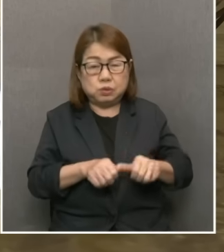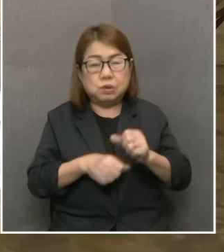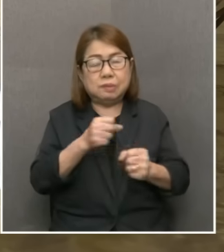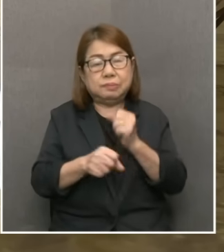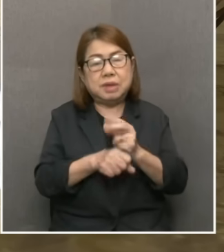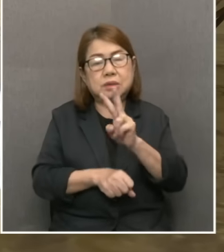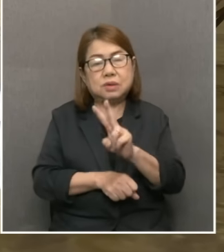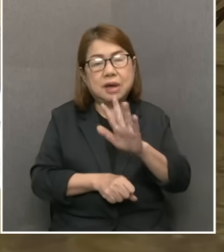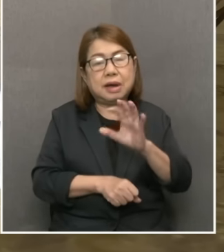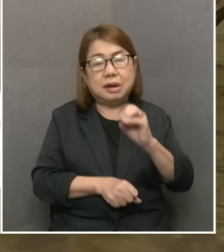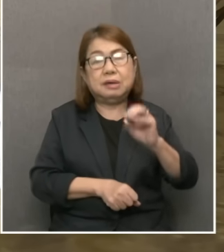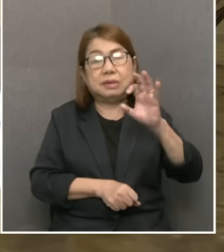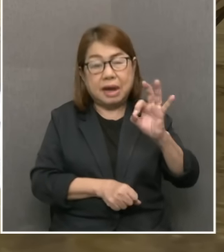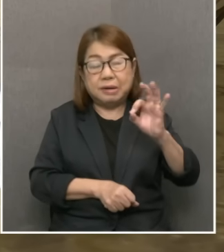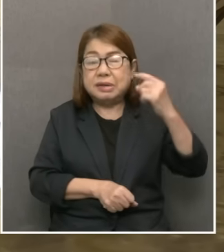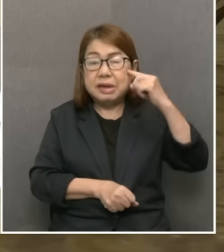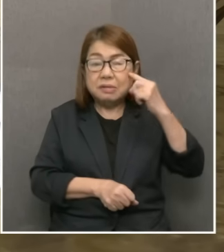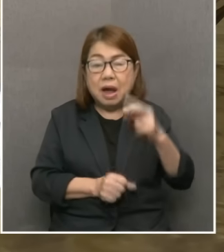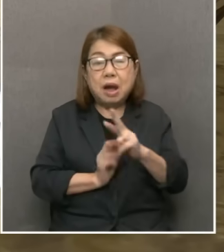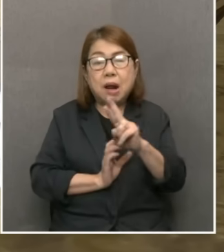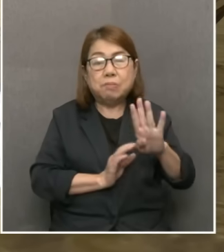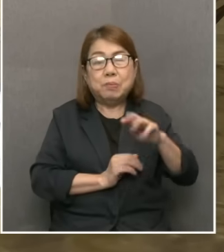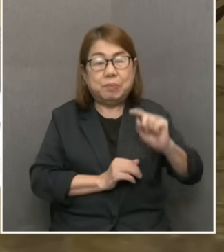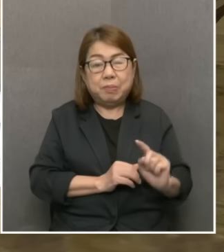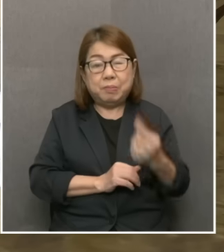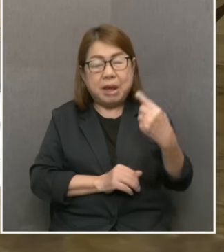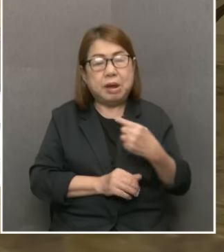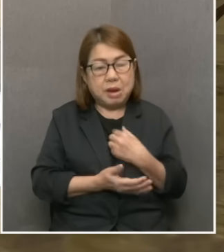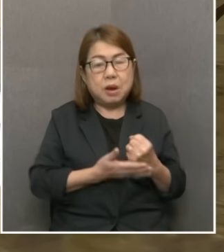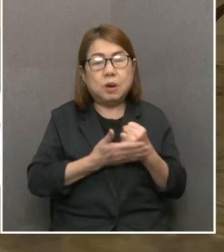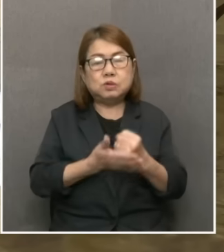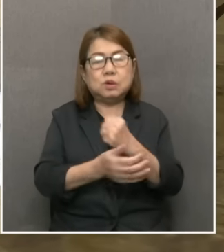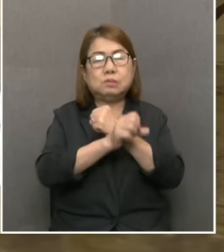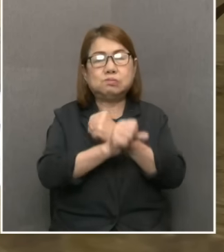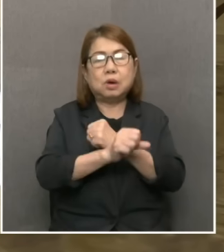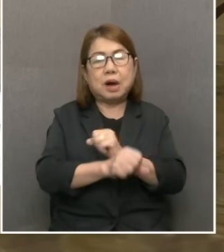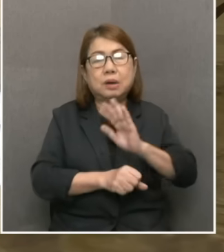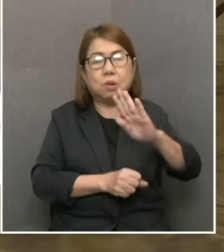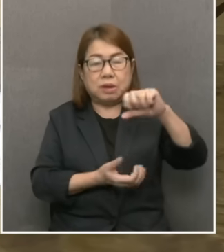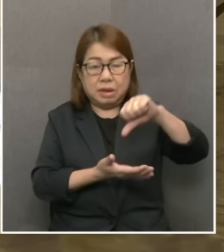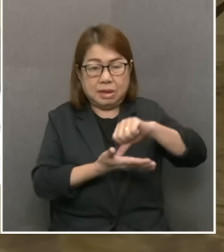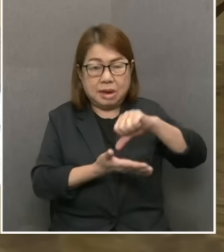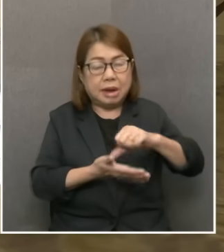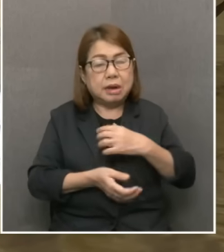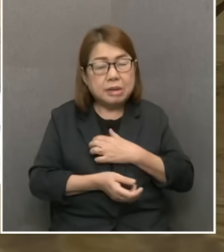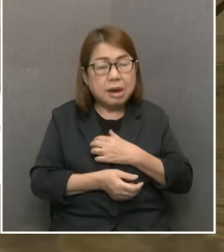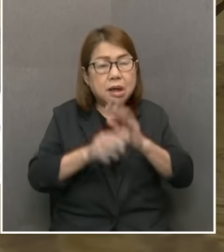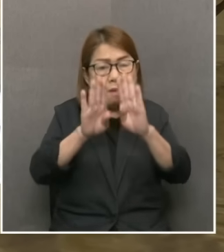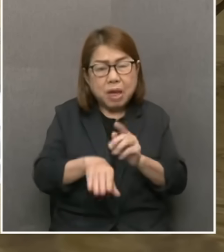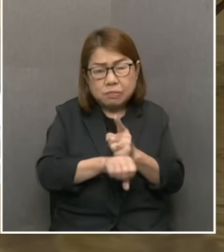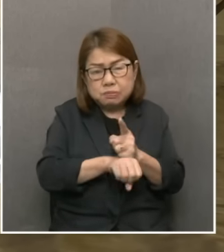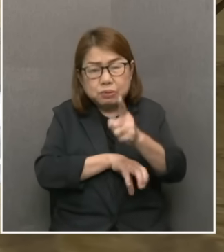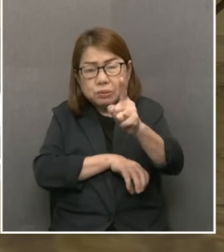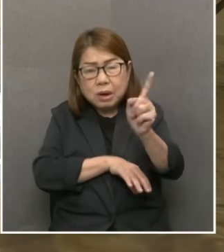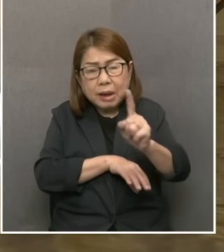2559คาดว่าระบบเมรานนี้ซึ่งจะเข้ามาเพื่อเสริมทัพเพราะออกแบบมาเพื่อตอบโต้เครื่องบินขีปนาวุธ